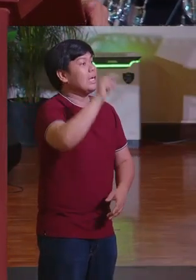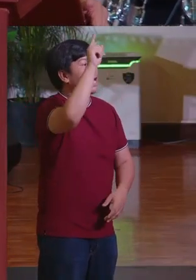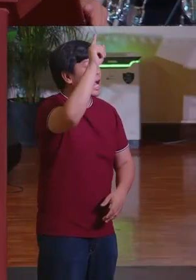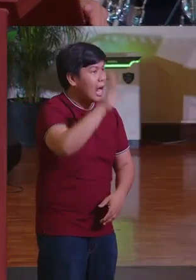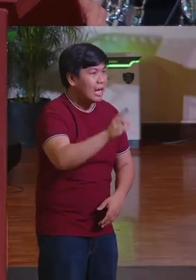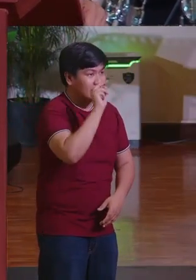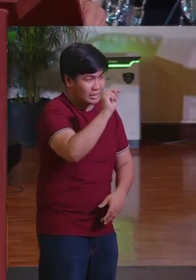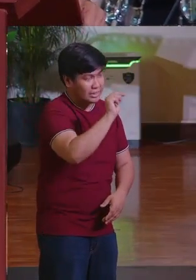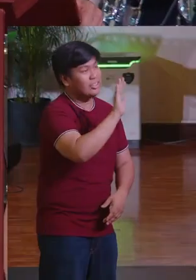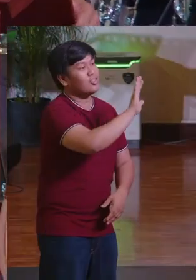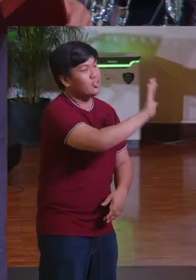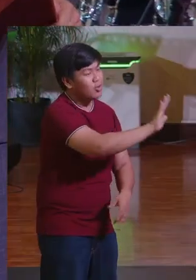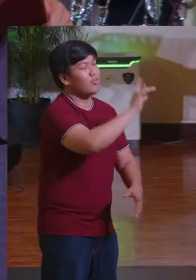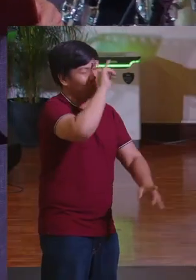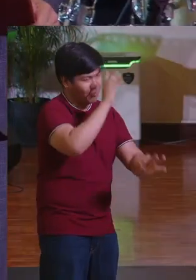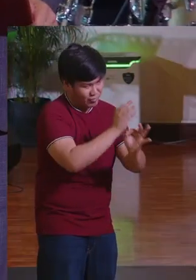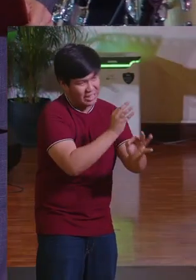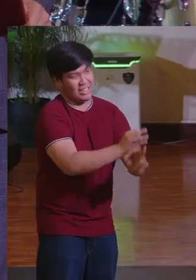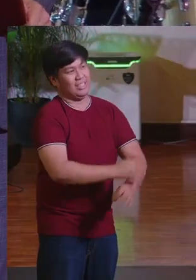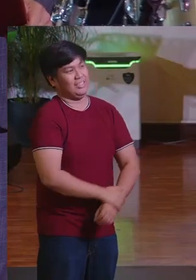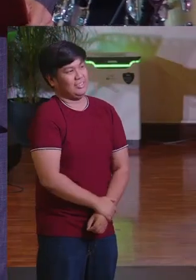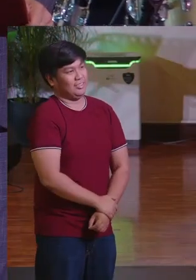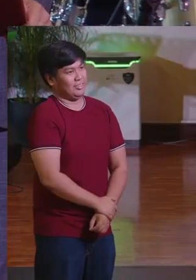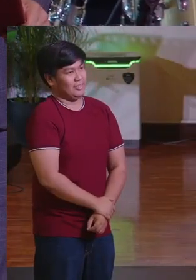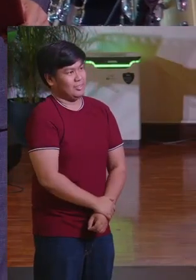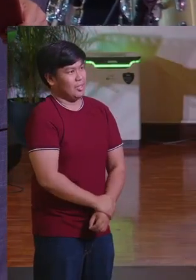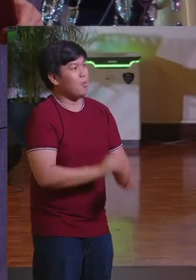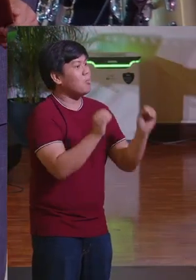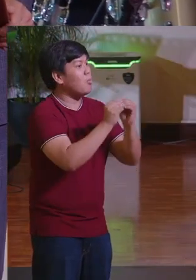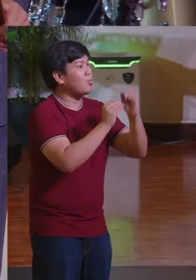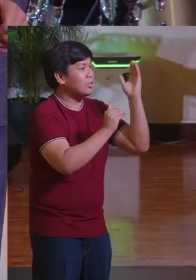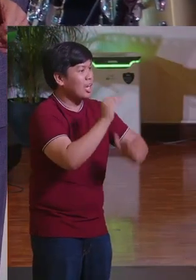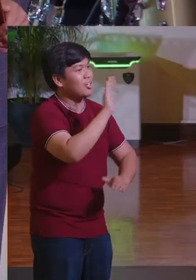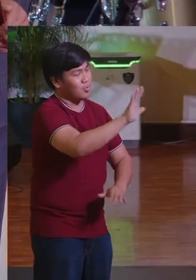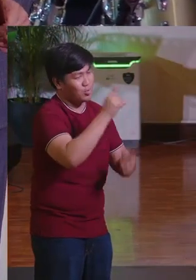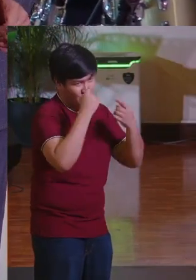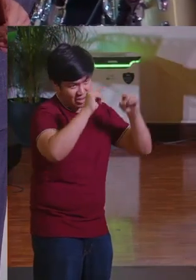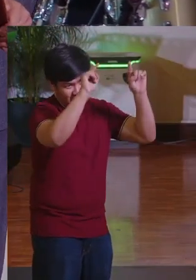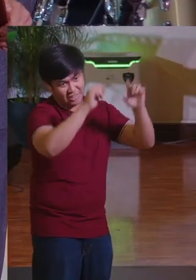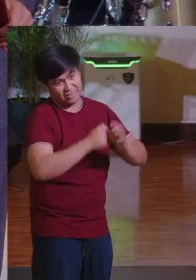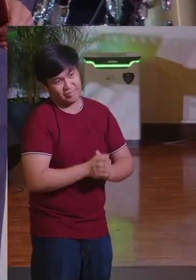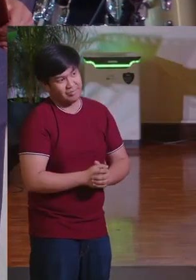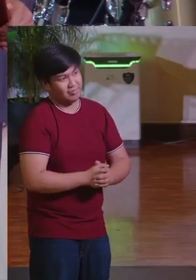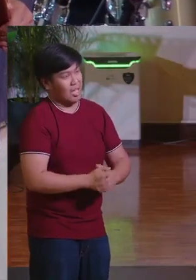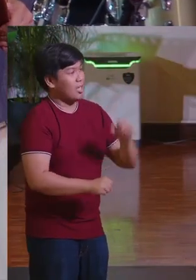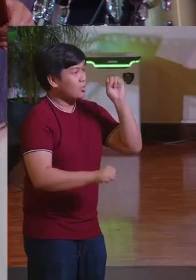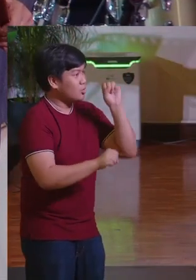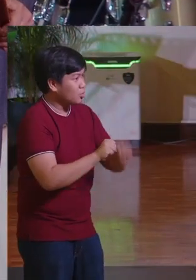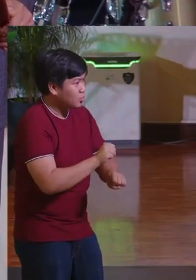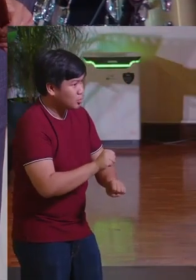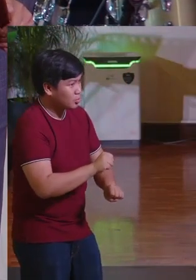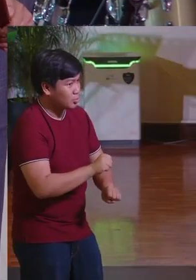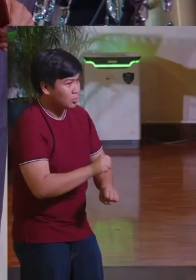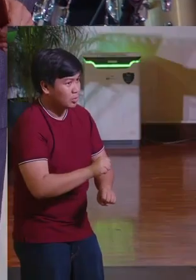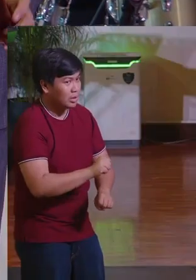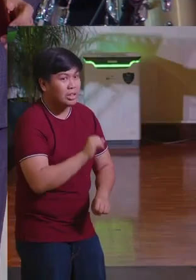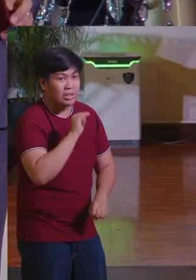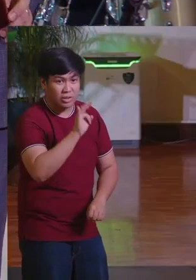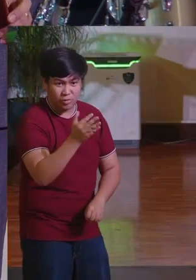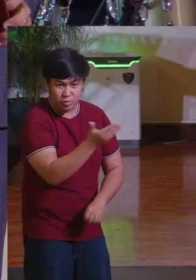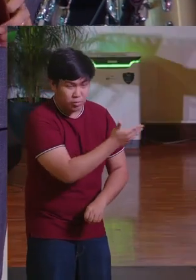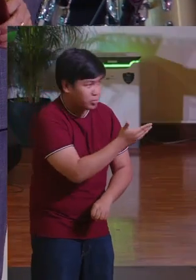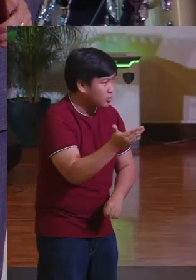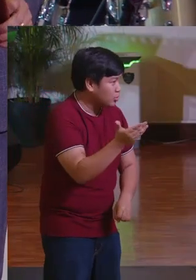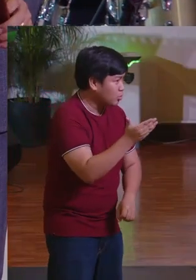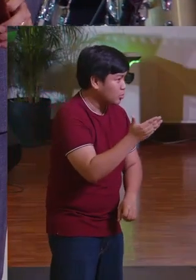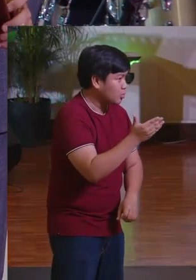tapat sa ating ginagawa. Kaya kapatid o kaibigan, kung hindi ka pa sigurado na